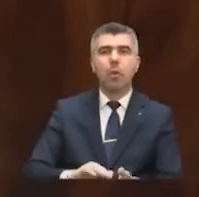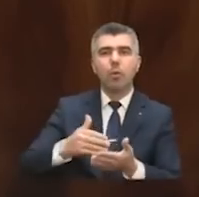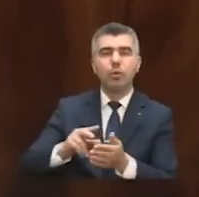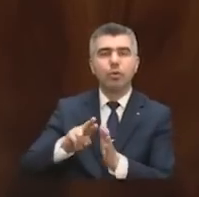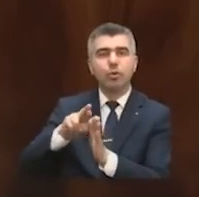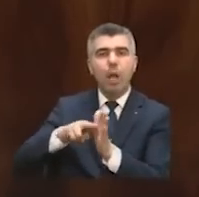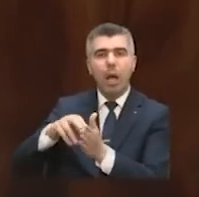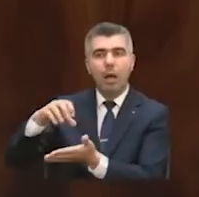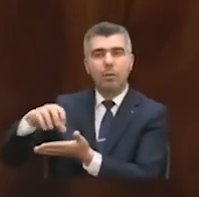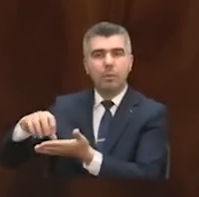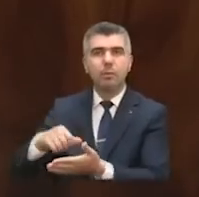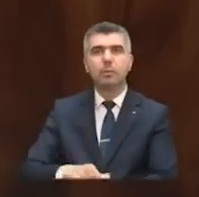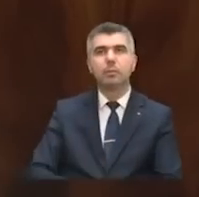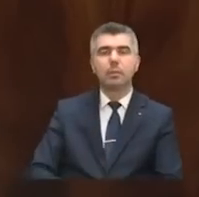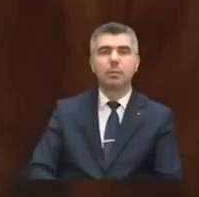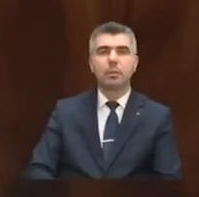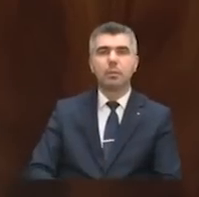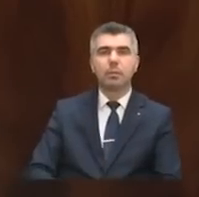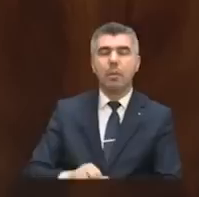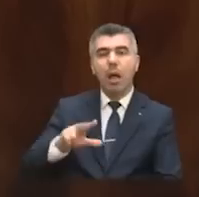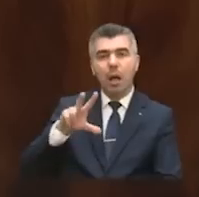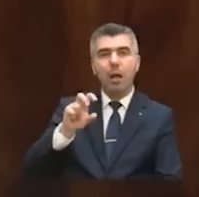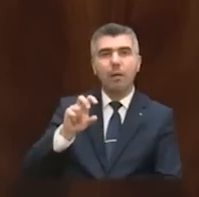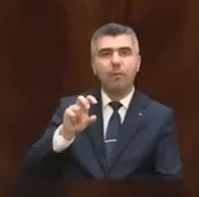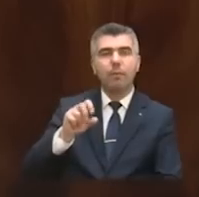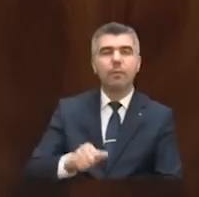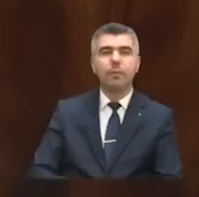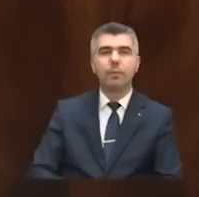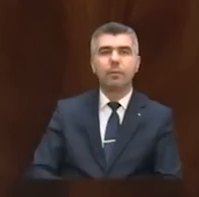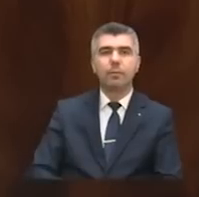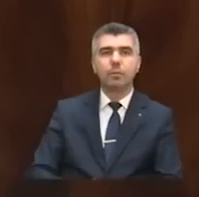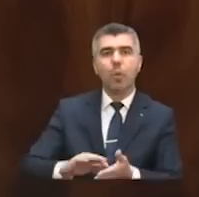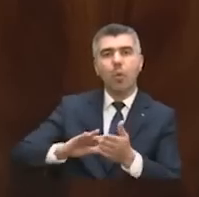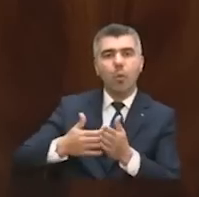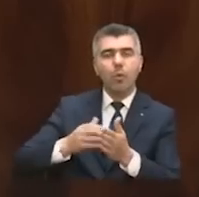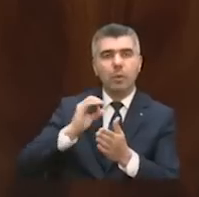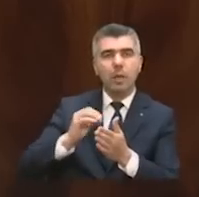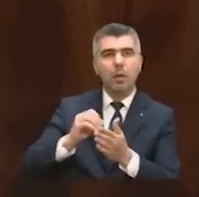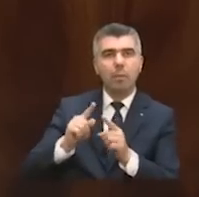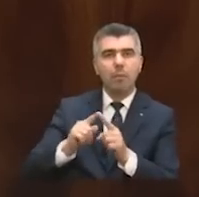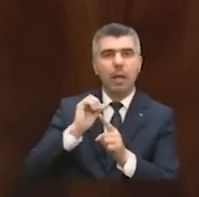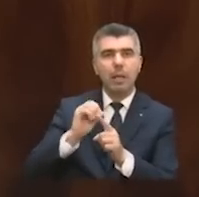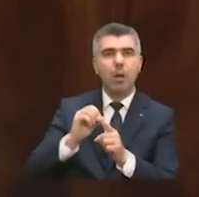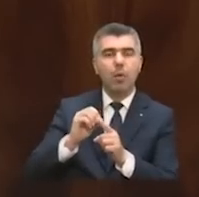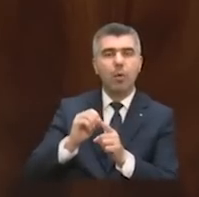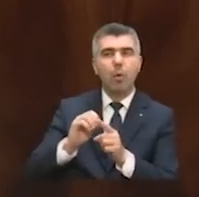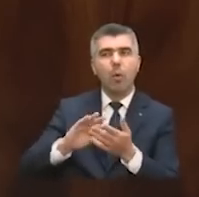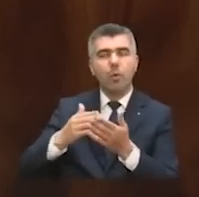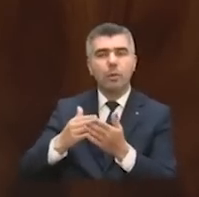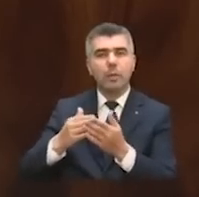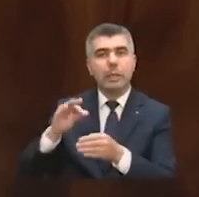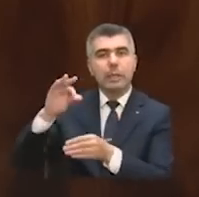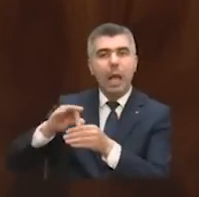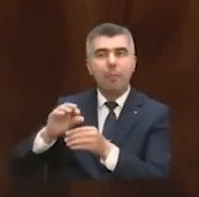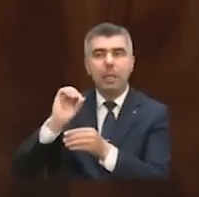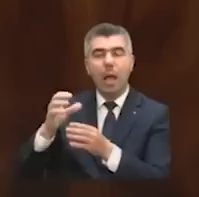ولا هذا، ولكن وكنعرف بأنه كل واحد كيوعد الناس ديالو في الدائرة بالترافع